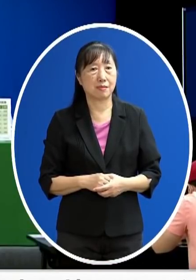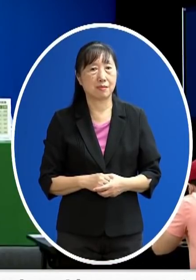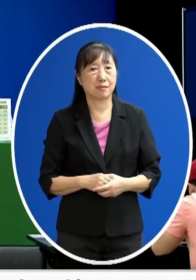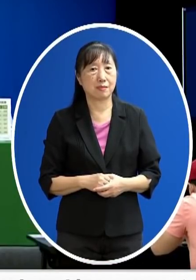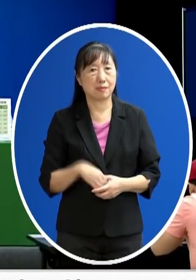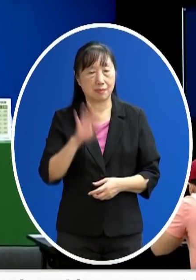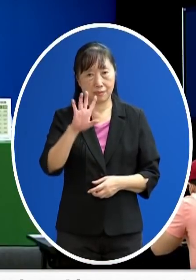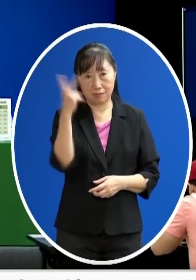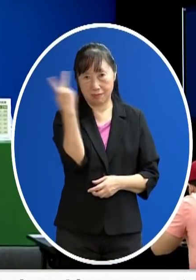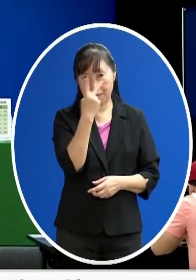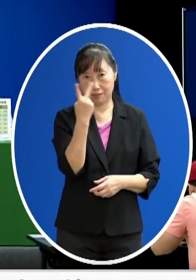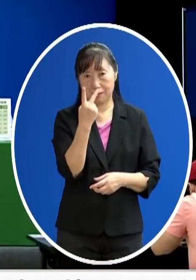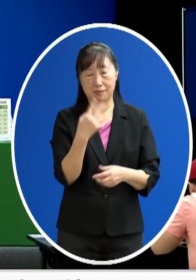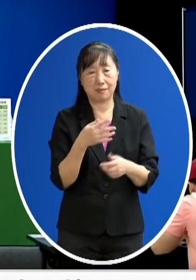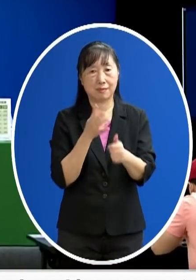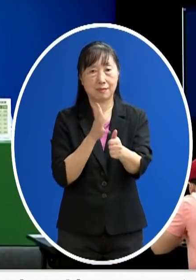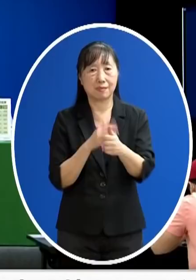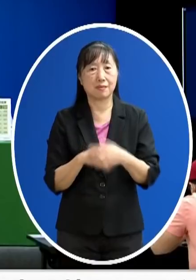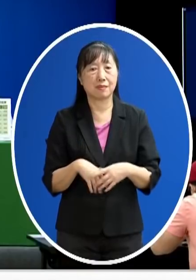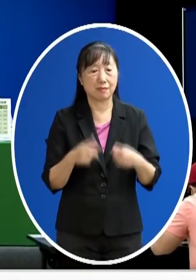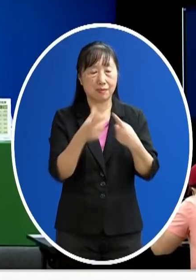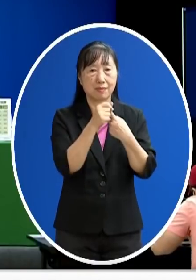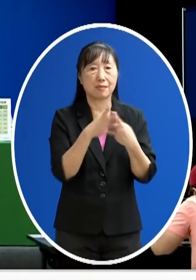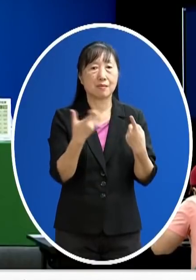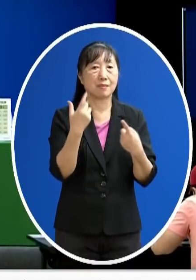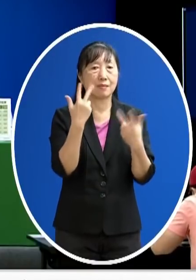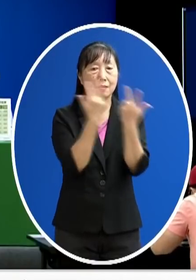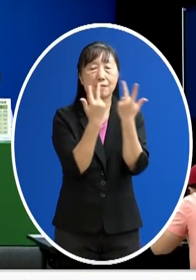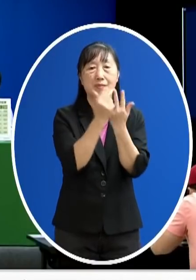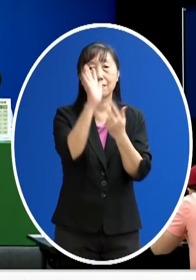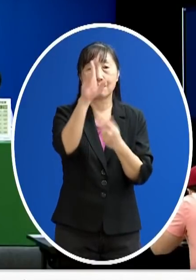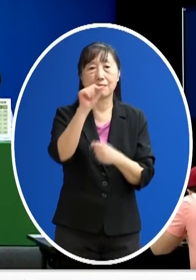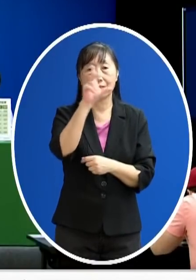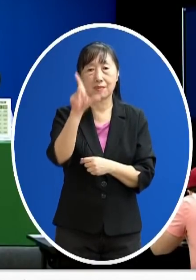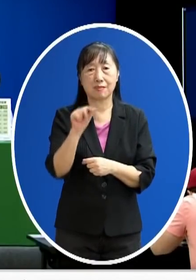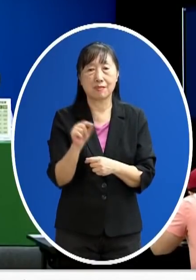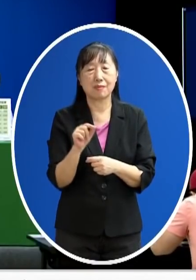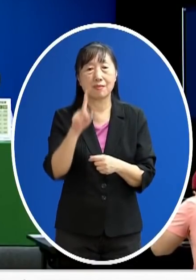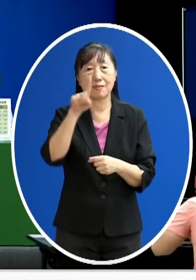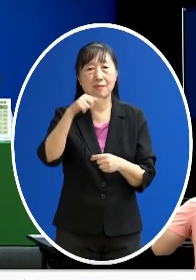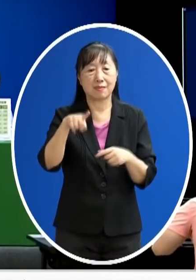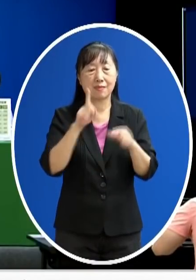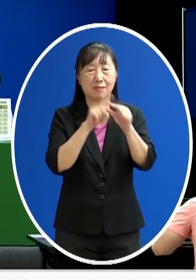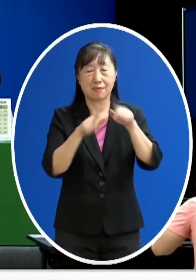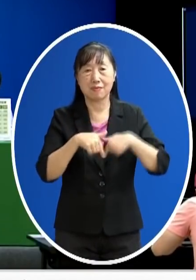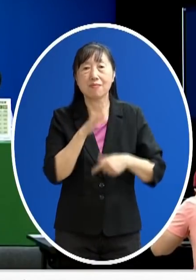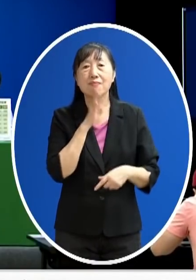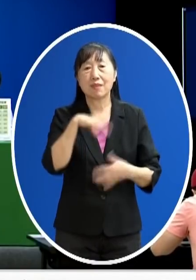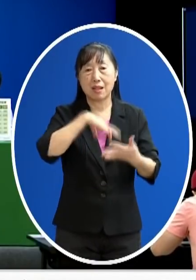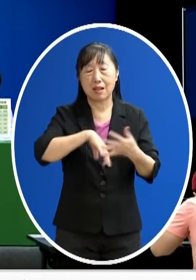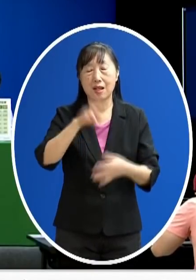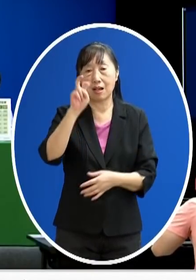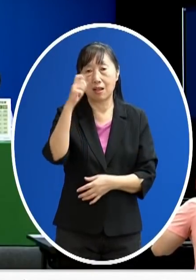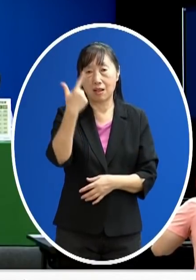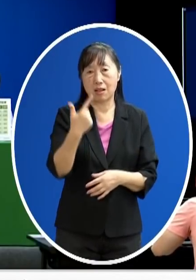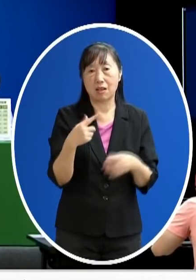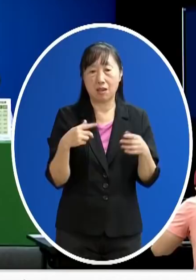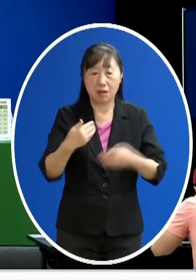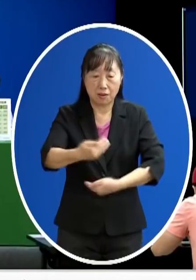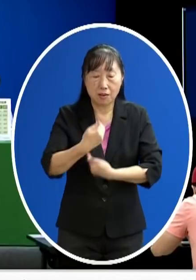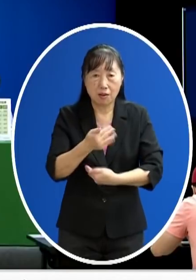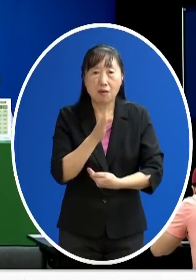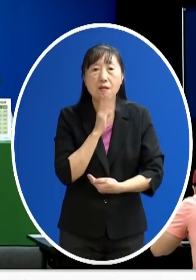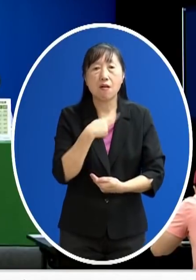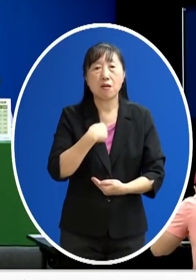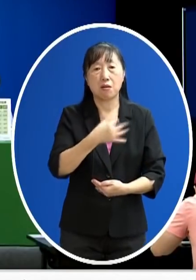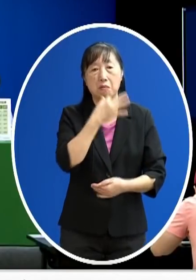部长好，有两题请教。新北有一家月子中心是爆出了结核的个案，有26名的婴儿是被框列，并且预防性的投药。